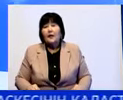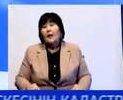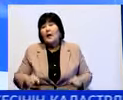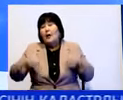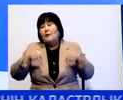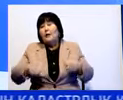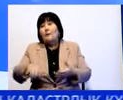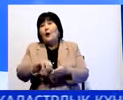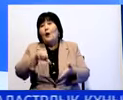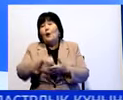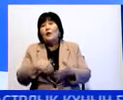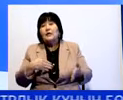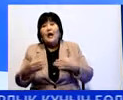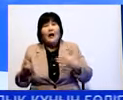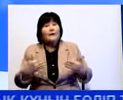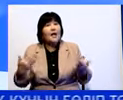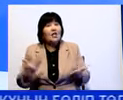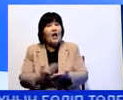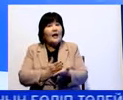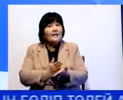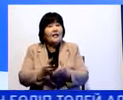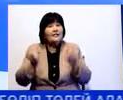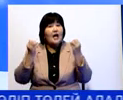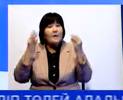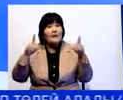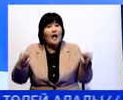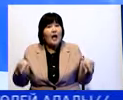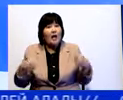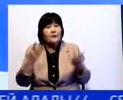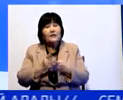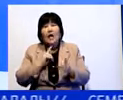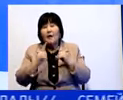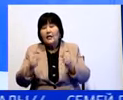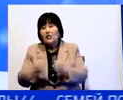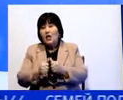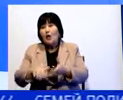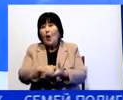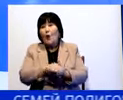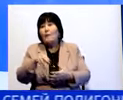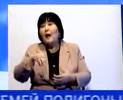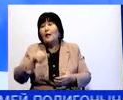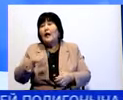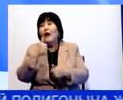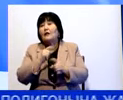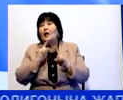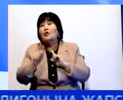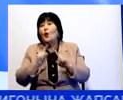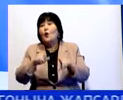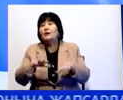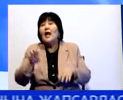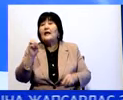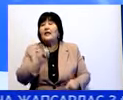Билік пен қоғам арасында қарым-қатынастың жаңа саяси мәдениеті қалыптасып келеді. Мәжіліс жанындағы қоғамдық палатаның алғашқы отырысында